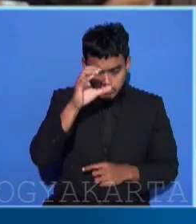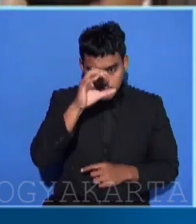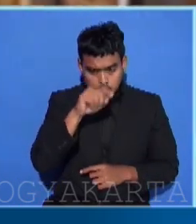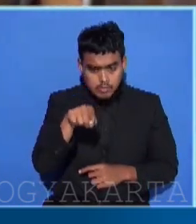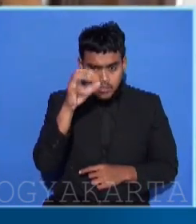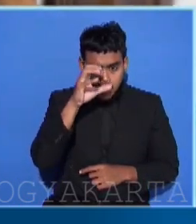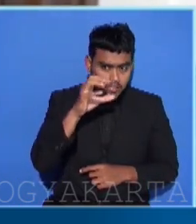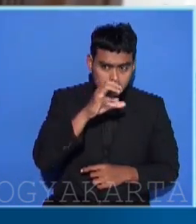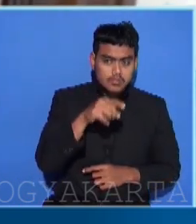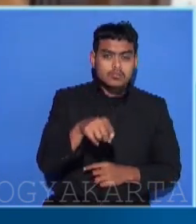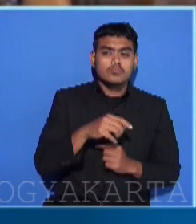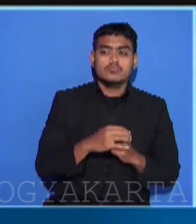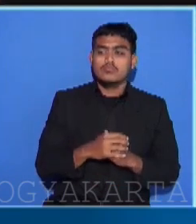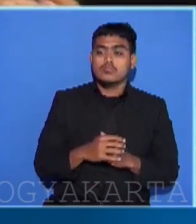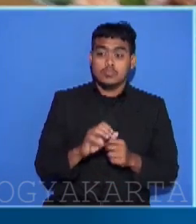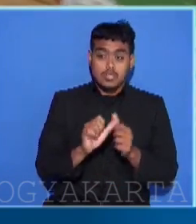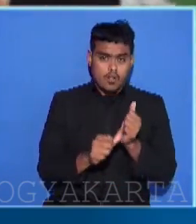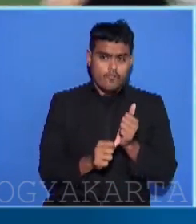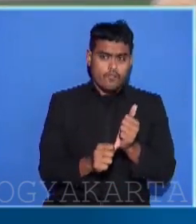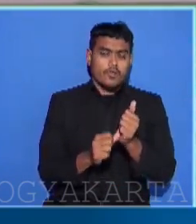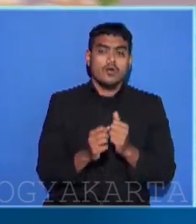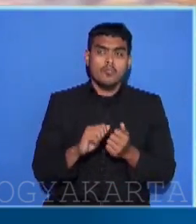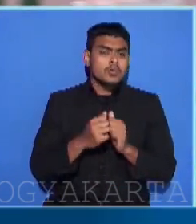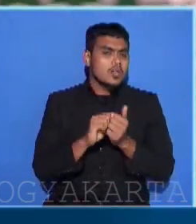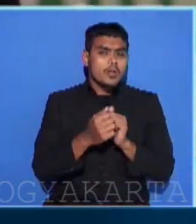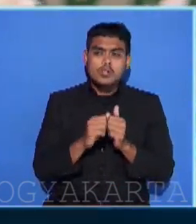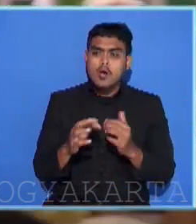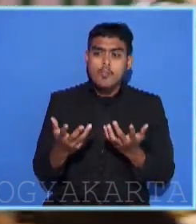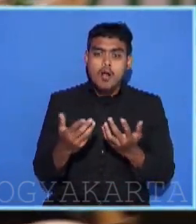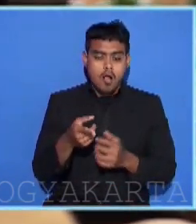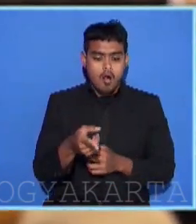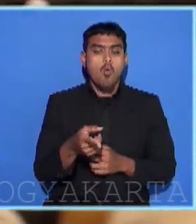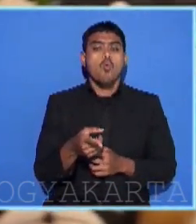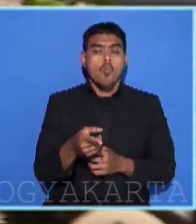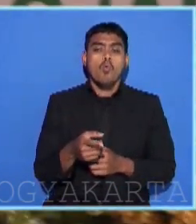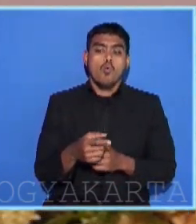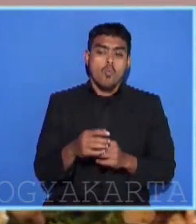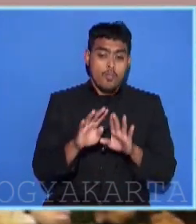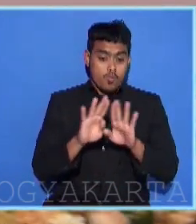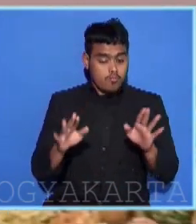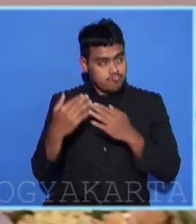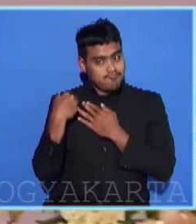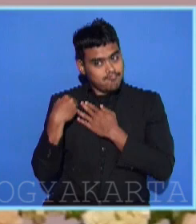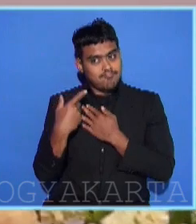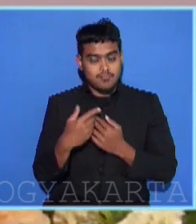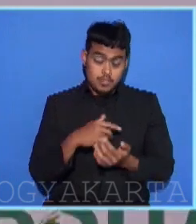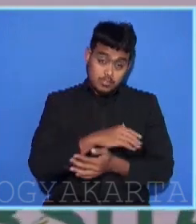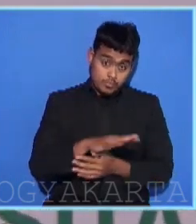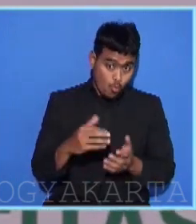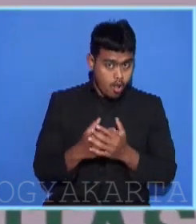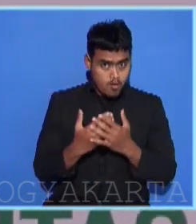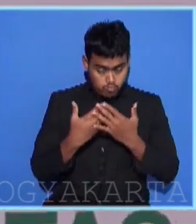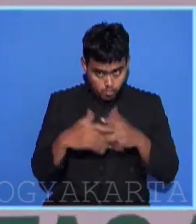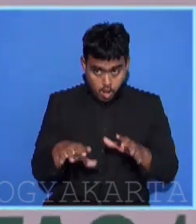Kapolri memerintahkan jajarannya dalam menangani kasus tersebut harus bisa dipertanggungjawabkan secara ilmiah. Nantinya, setelah semuanya selesai,